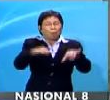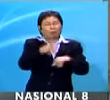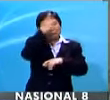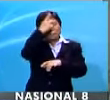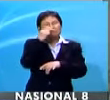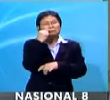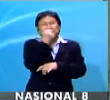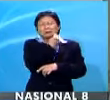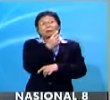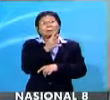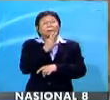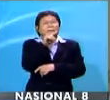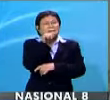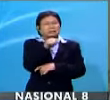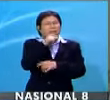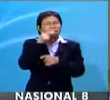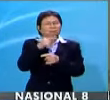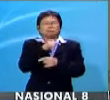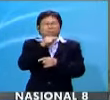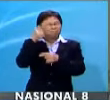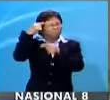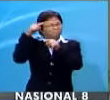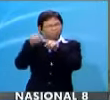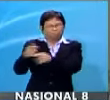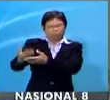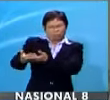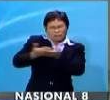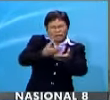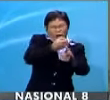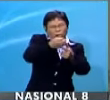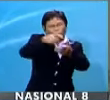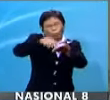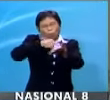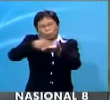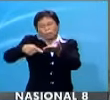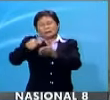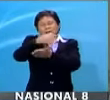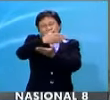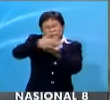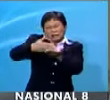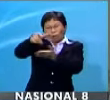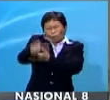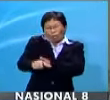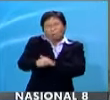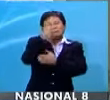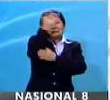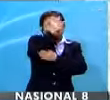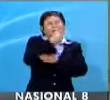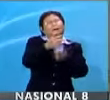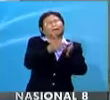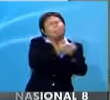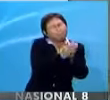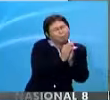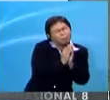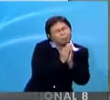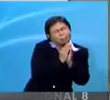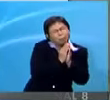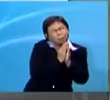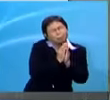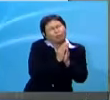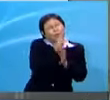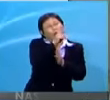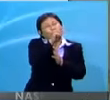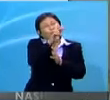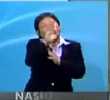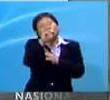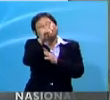menegaskan beliau tidak bersetuju dengan cadangan atau komen sesetengah pihak bahawa kerajaan akan merayu kes Nur Fitri